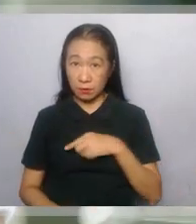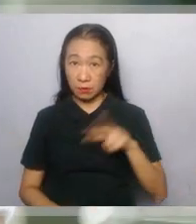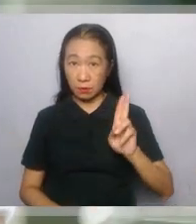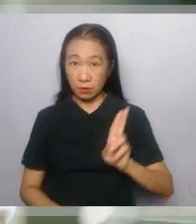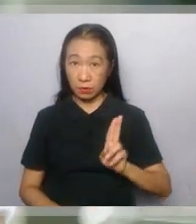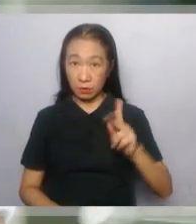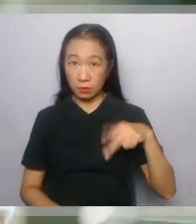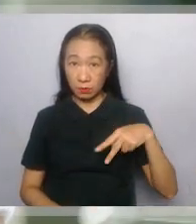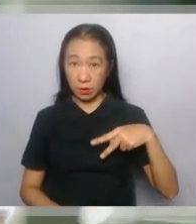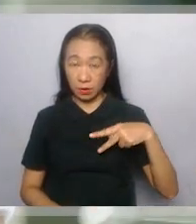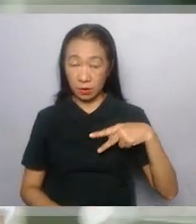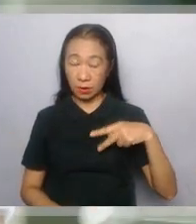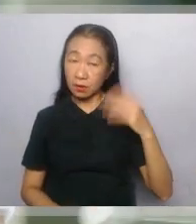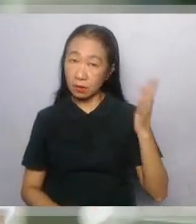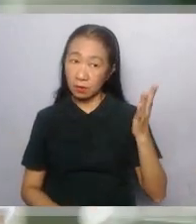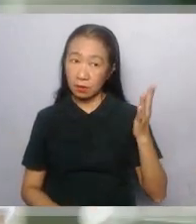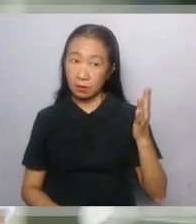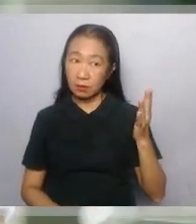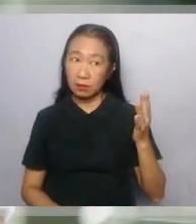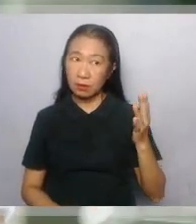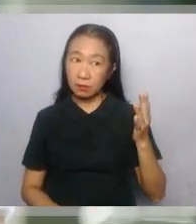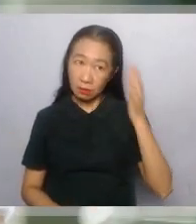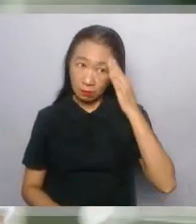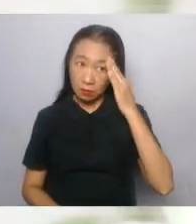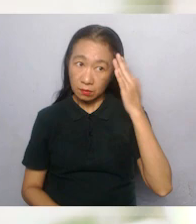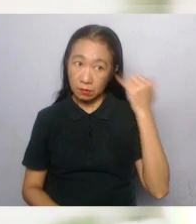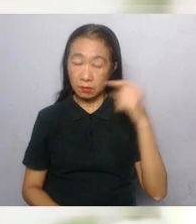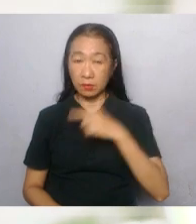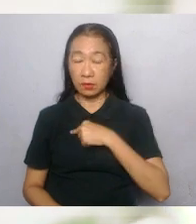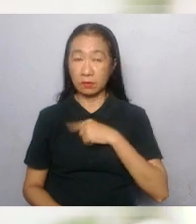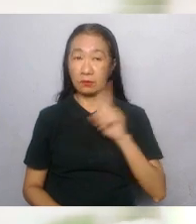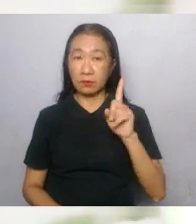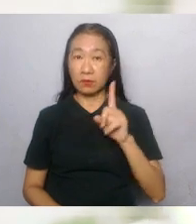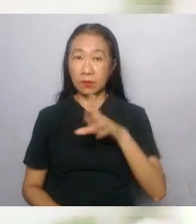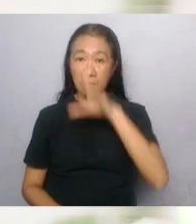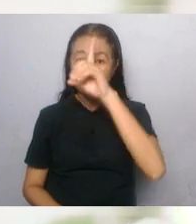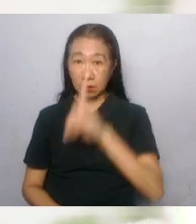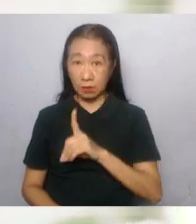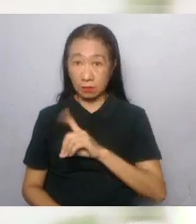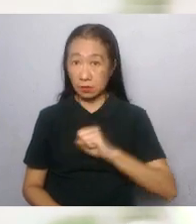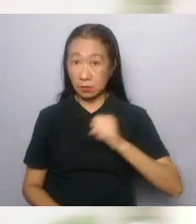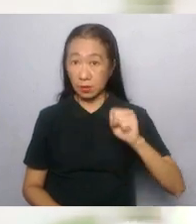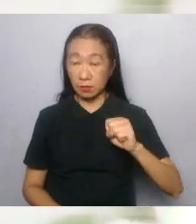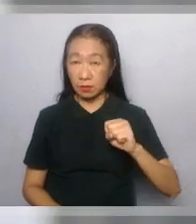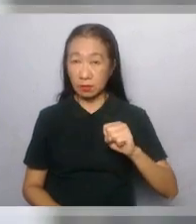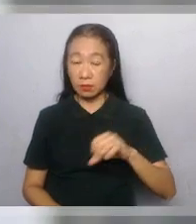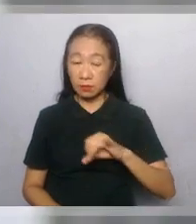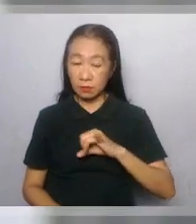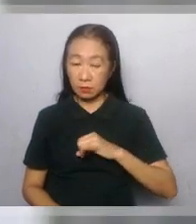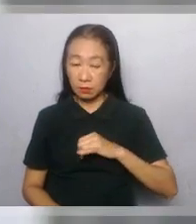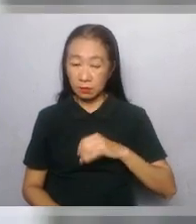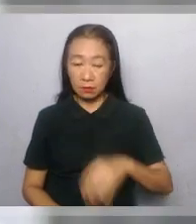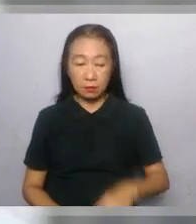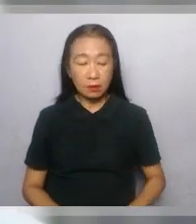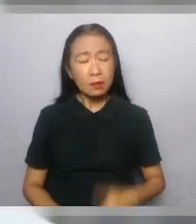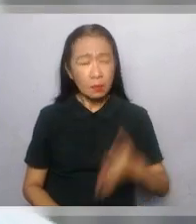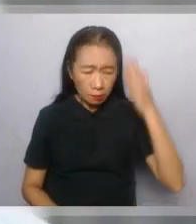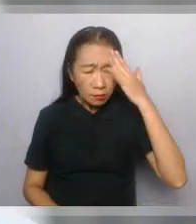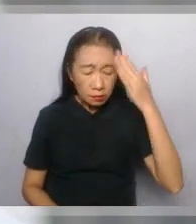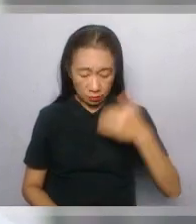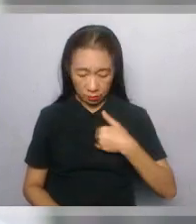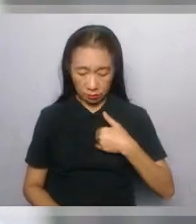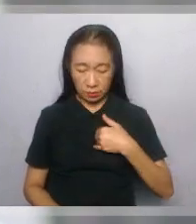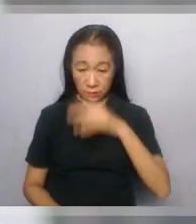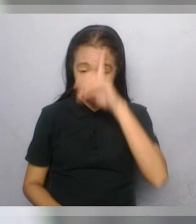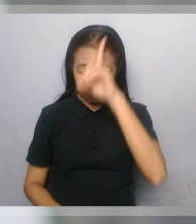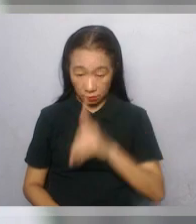siya sa UP, doon niya namin nalaman na isa siyang Down syndrome. Nalaman ko na may Down syndrome